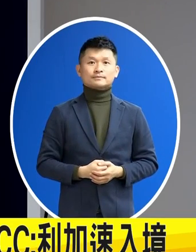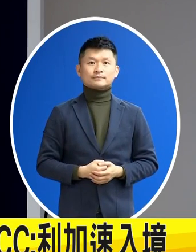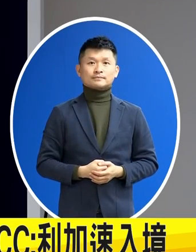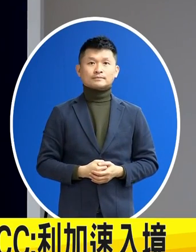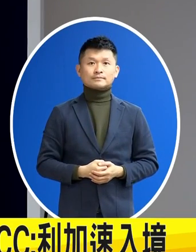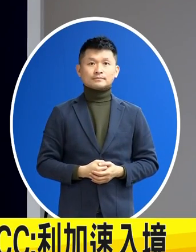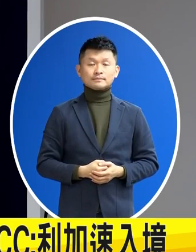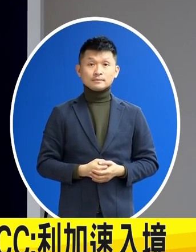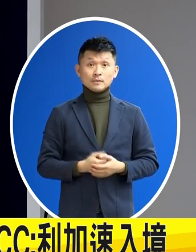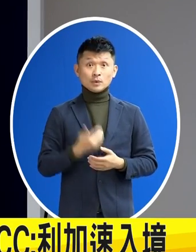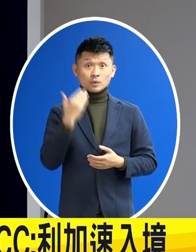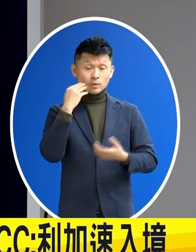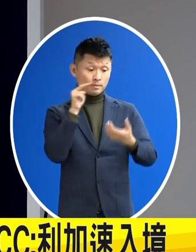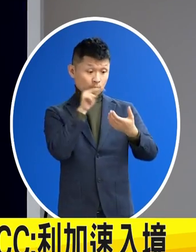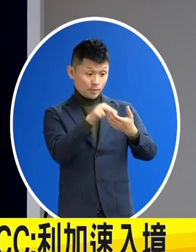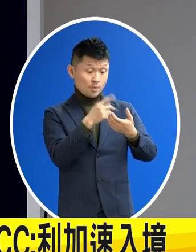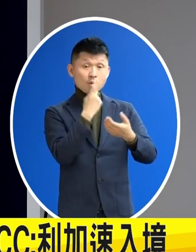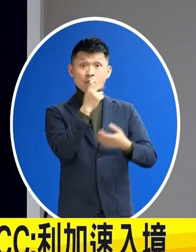色系